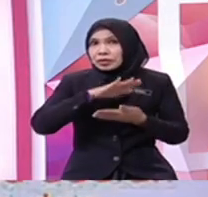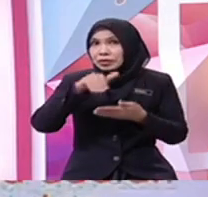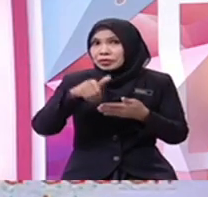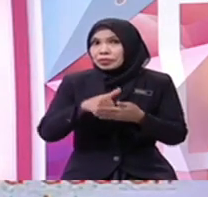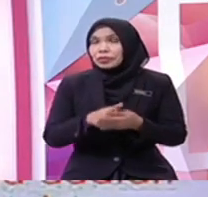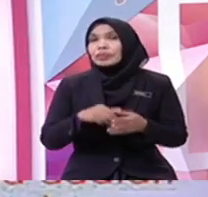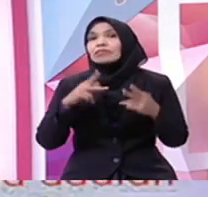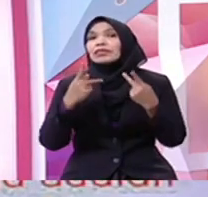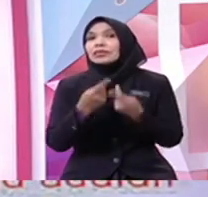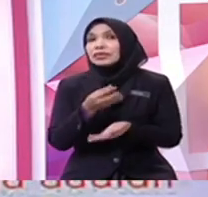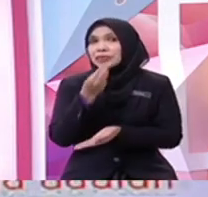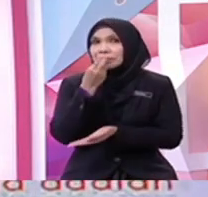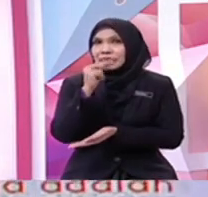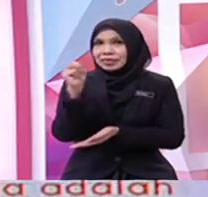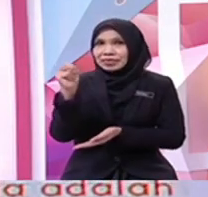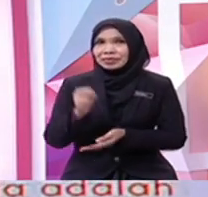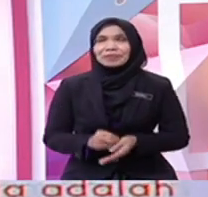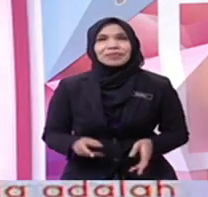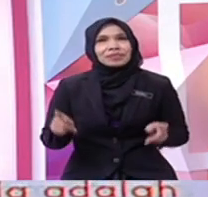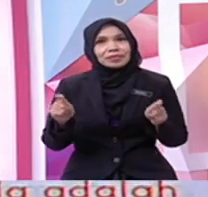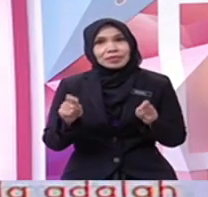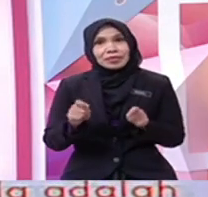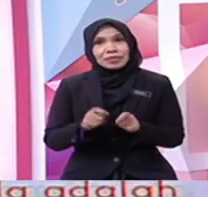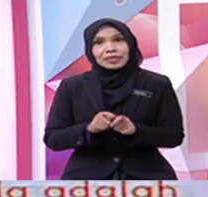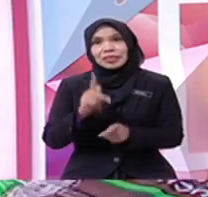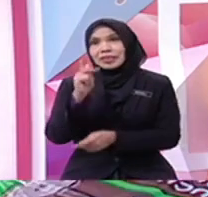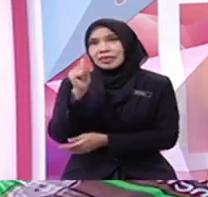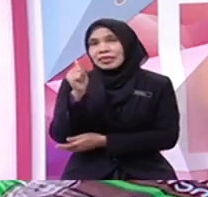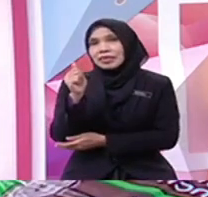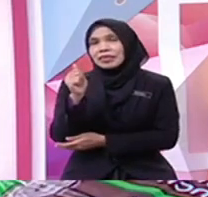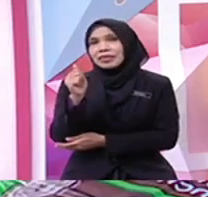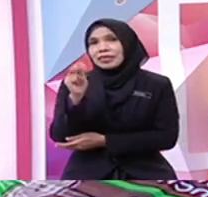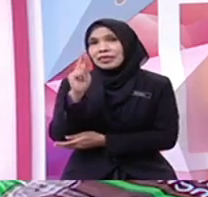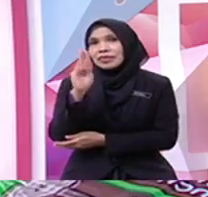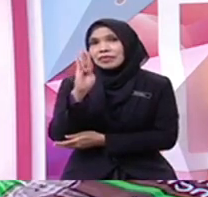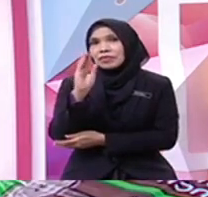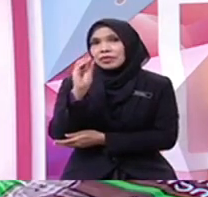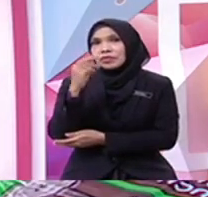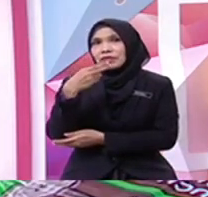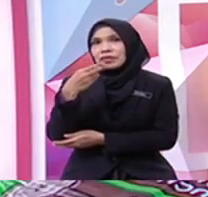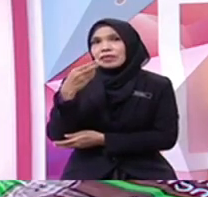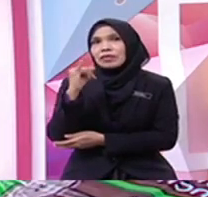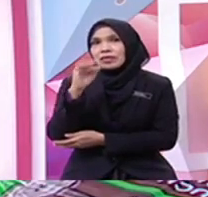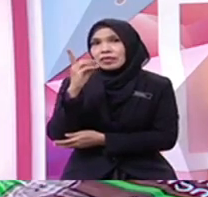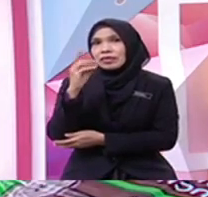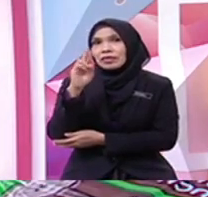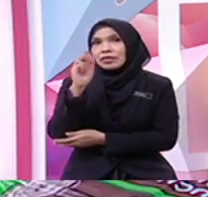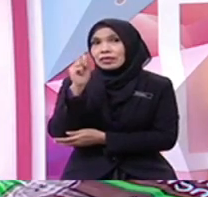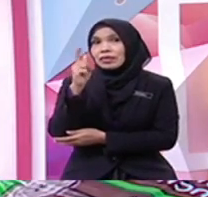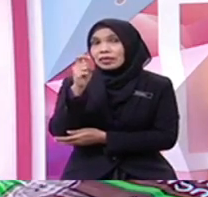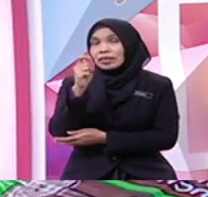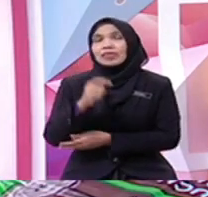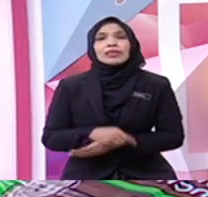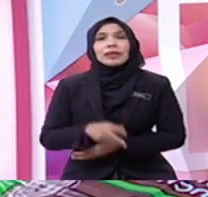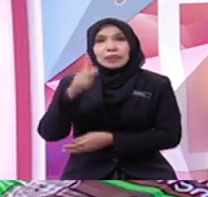makananke pernah sego seperti karbohidrat lagi aprotik potion Oke kita di file game Ini